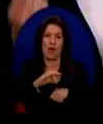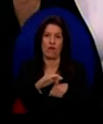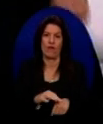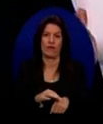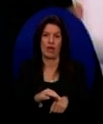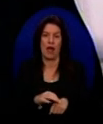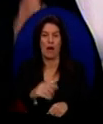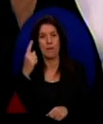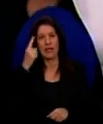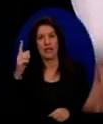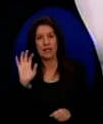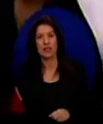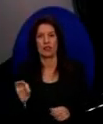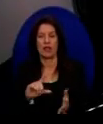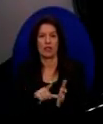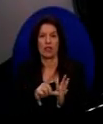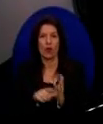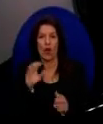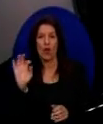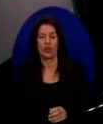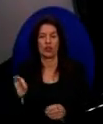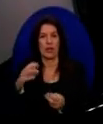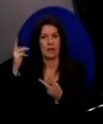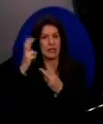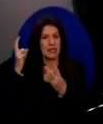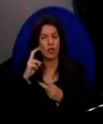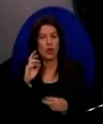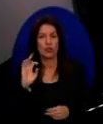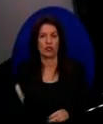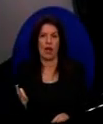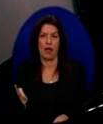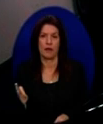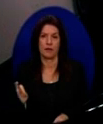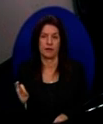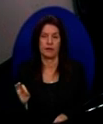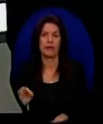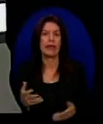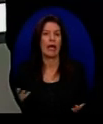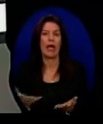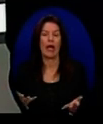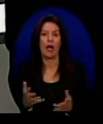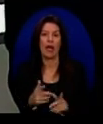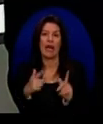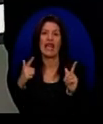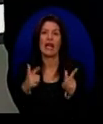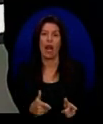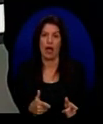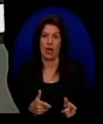היא המובילה בידע שלה, בטכנולוגיה שלה, בניסיון שלה, כיצד להילחם נגד